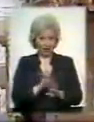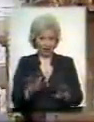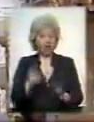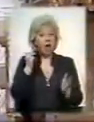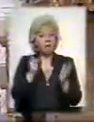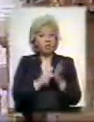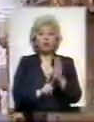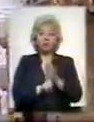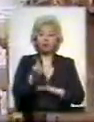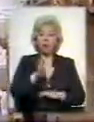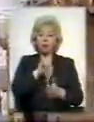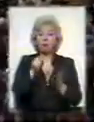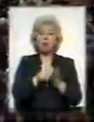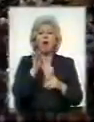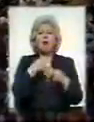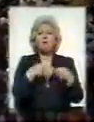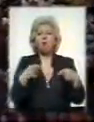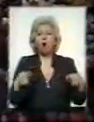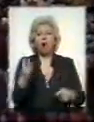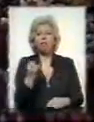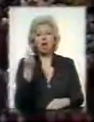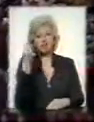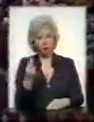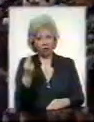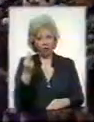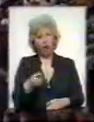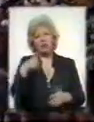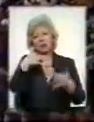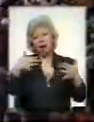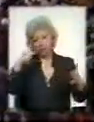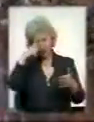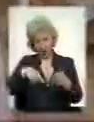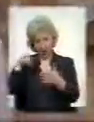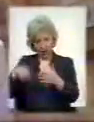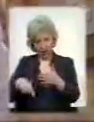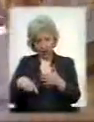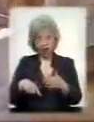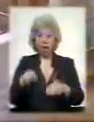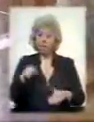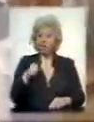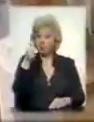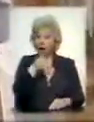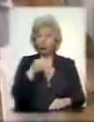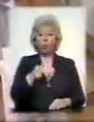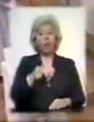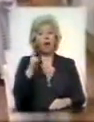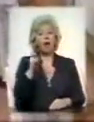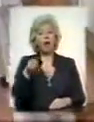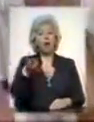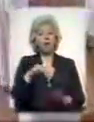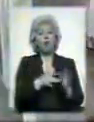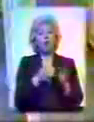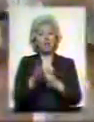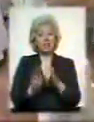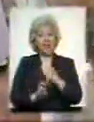городом многонациональным и веротерпимым. Католическая церковь стала одной из первых основавших здесь свой приход. В этом году католическая община нашего города